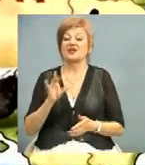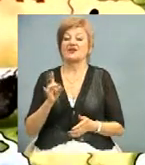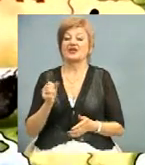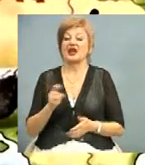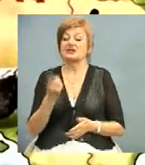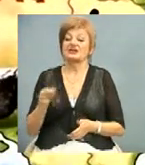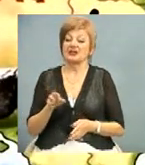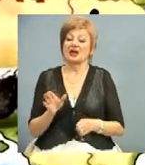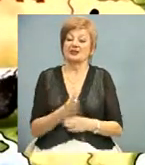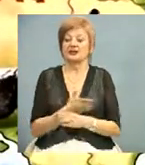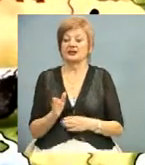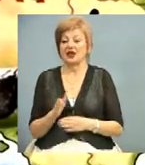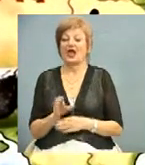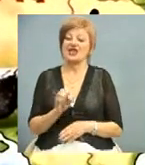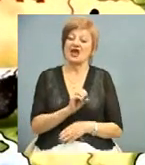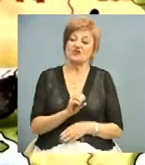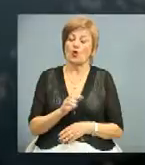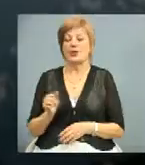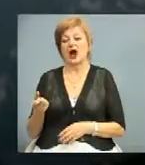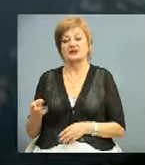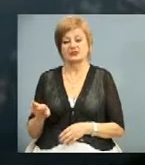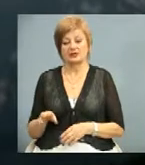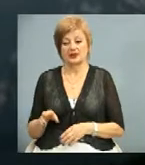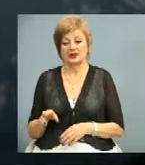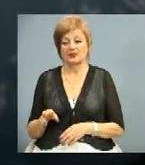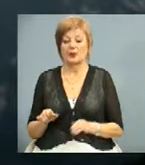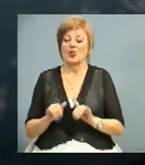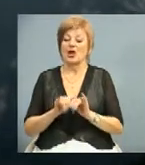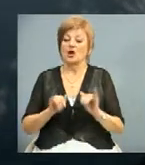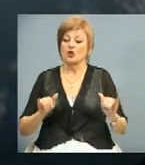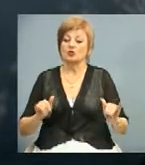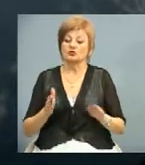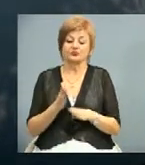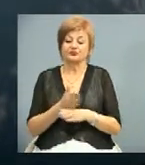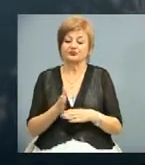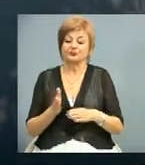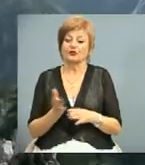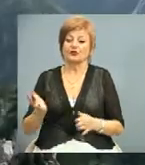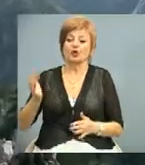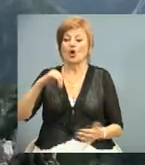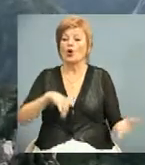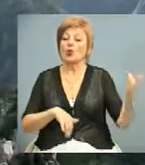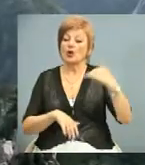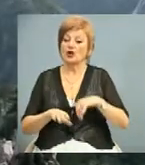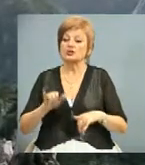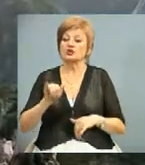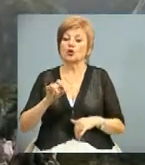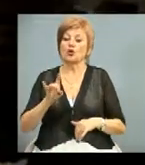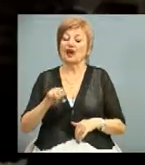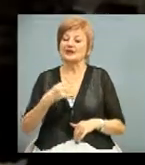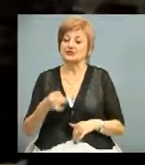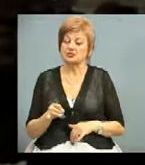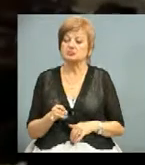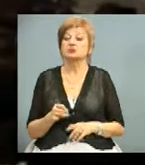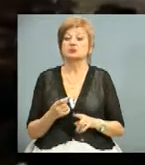ділиться на дві частини – Європу та Азію. Розмежовуються ці дві частини Уральськими горами. Материк лежить аж у 3